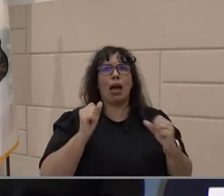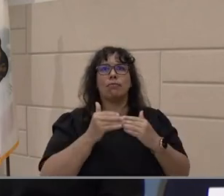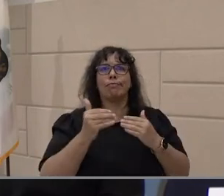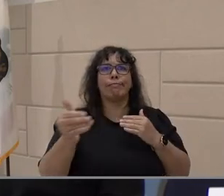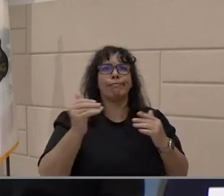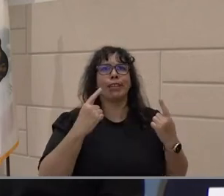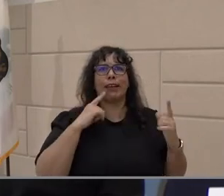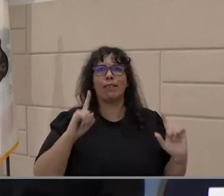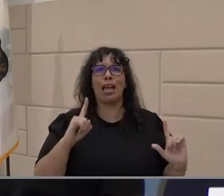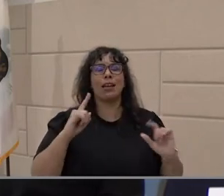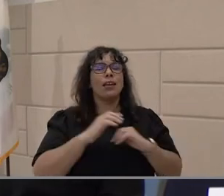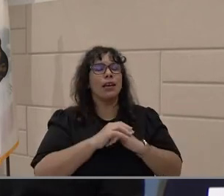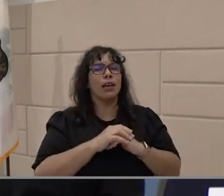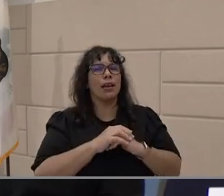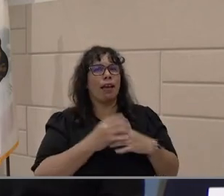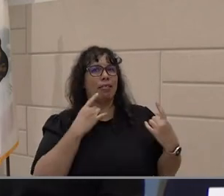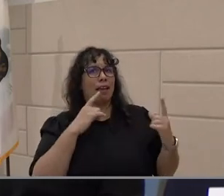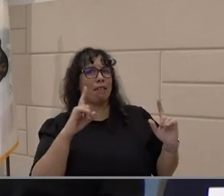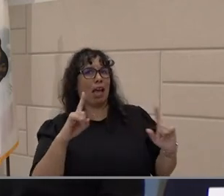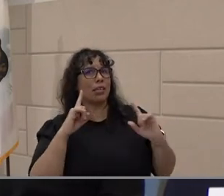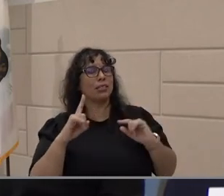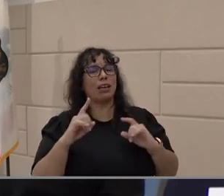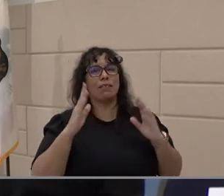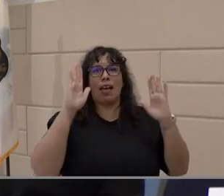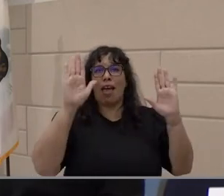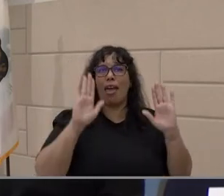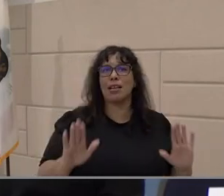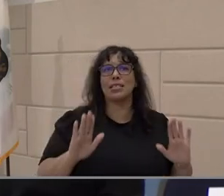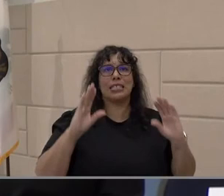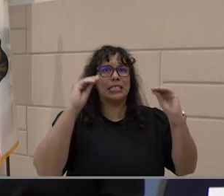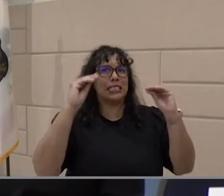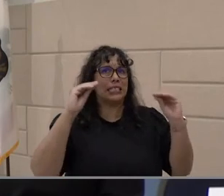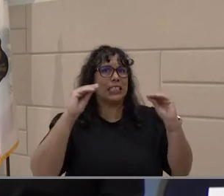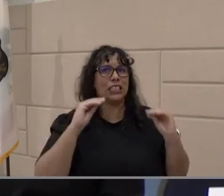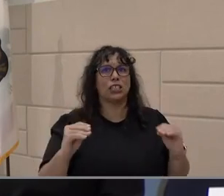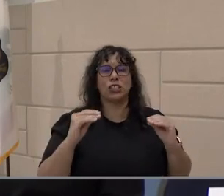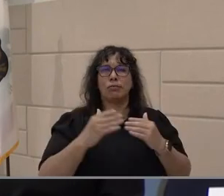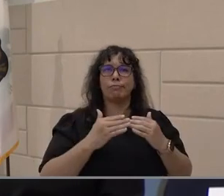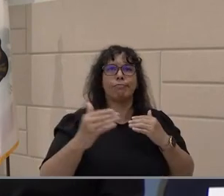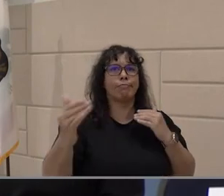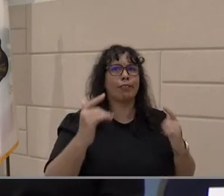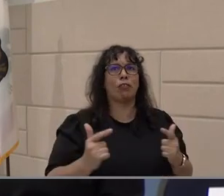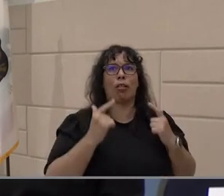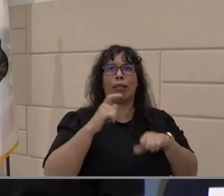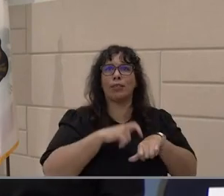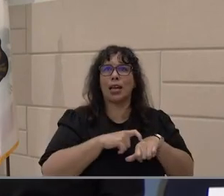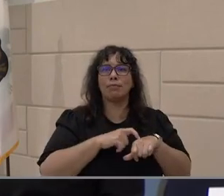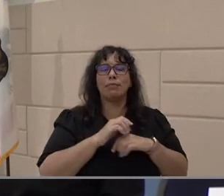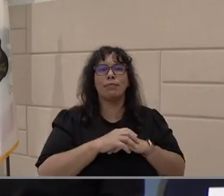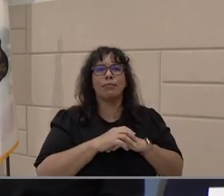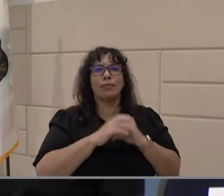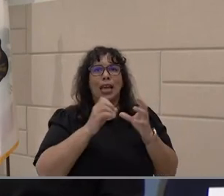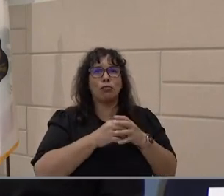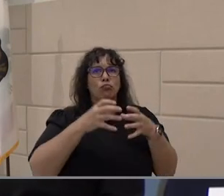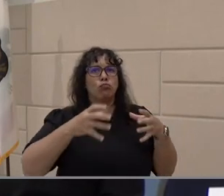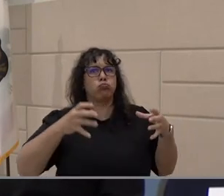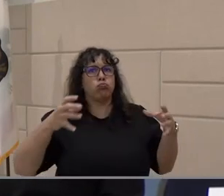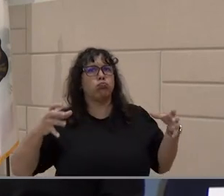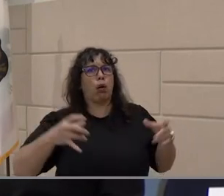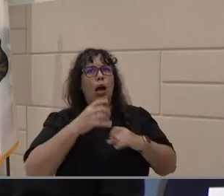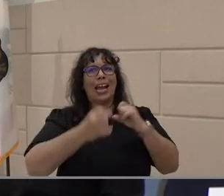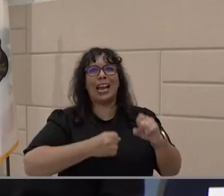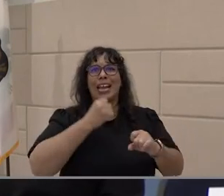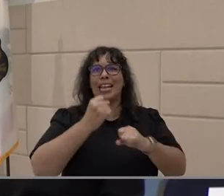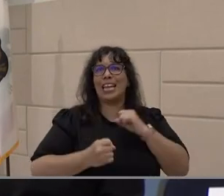ល់ល្អគ្រប់គ្រងទៅលើជីវិតជាច្រើនក្នុងការបង្ហាត់ល្អគឺធ្វើ